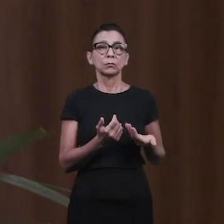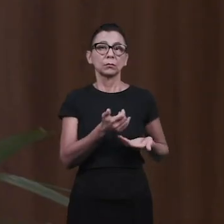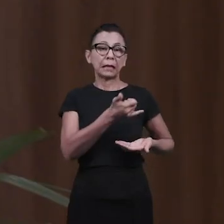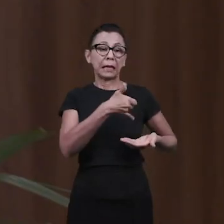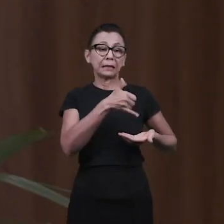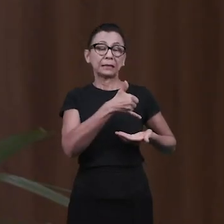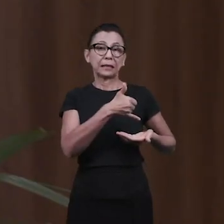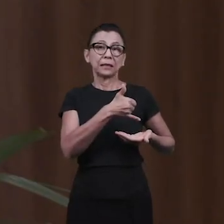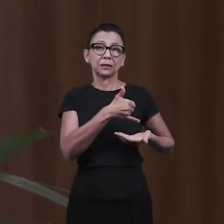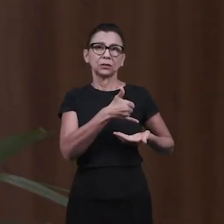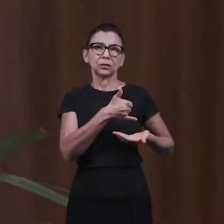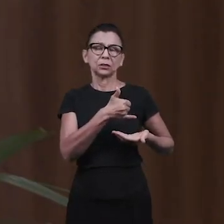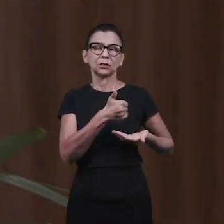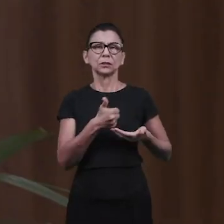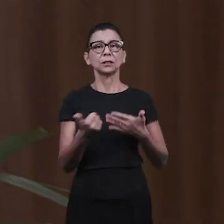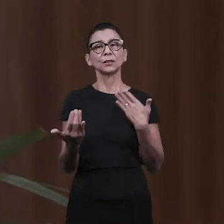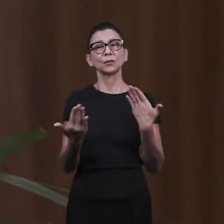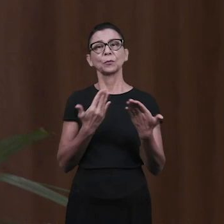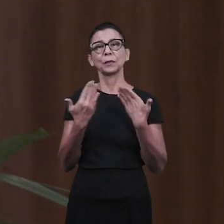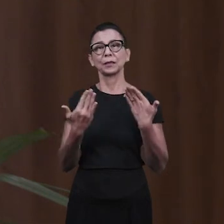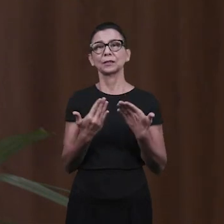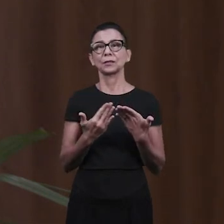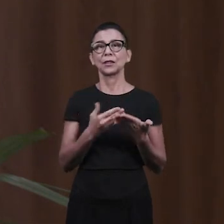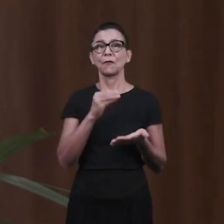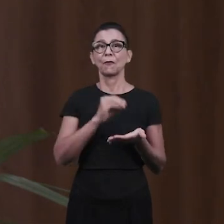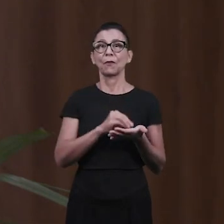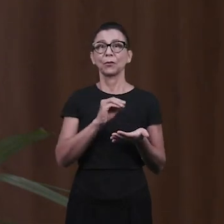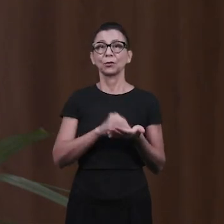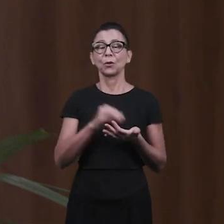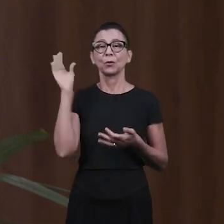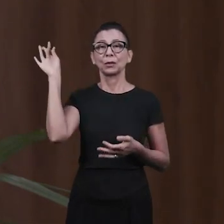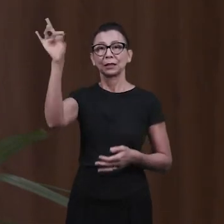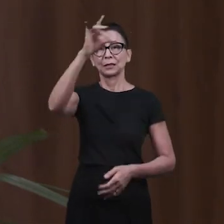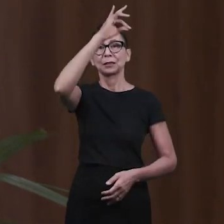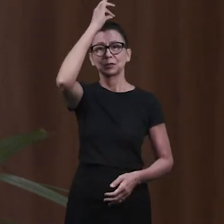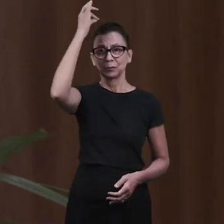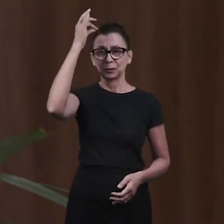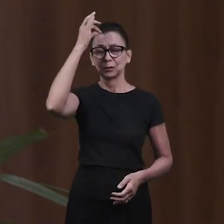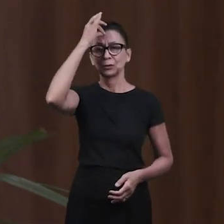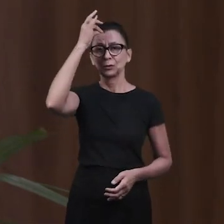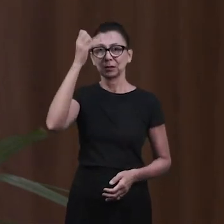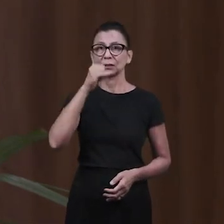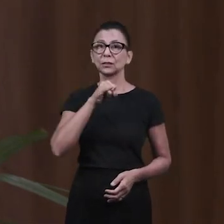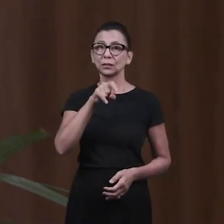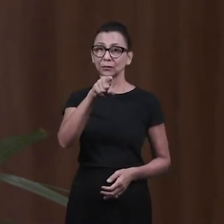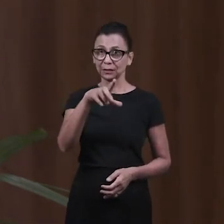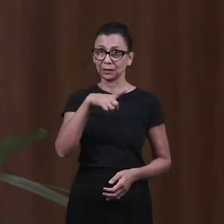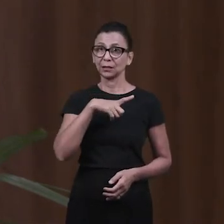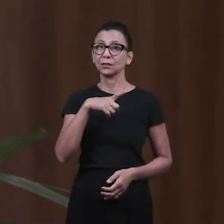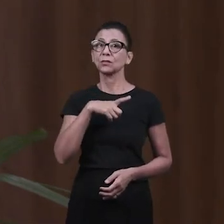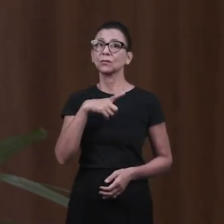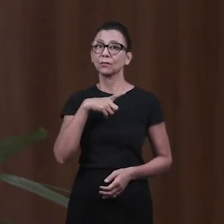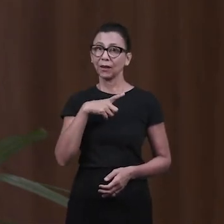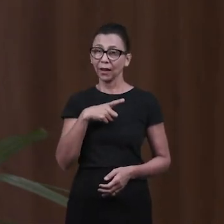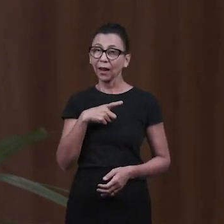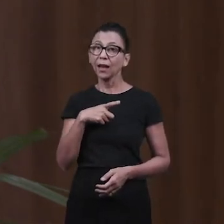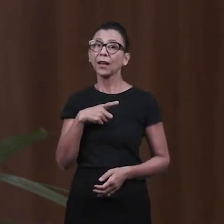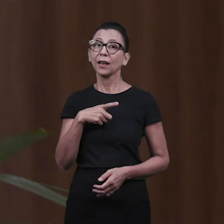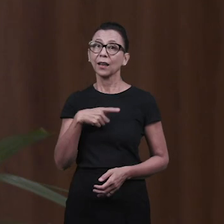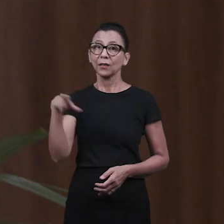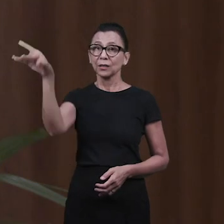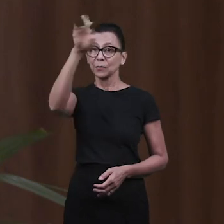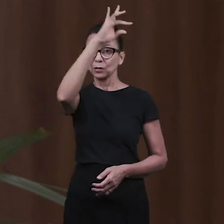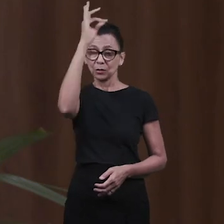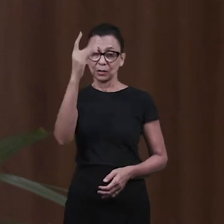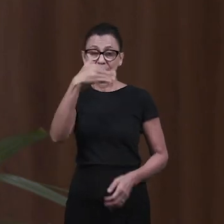Seulement, celui qui a le Saint-Esprit, l'huile et le feu, la lampe allumée, va monter pour la rencontre avec